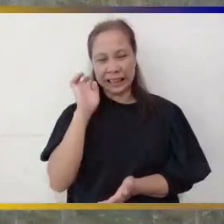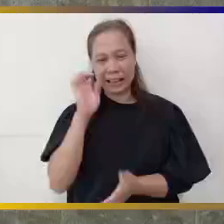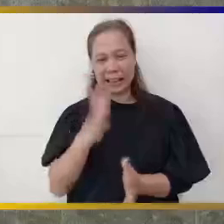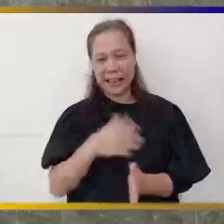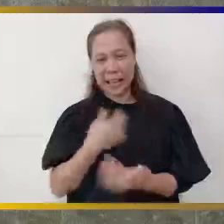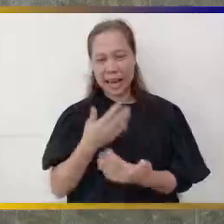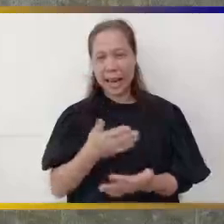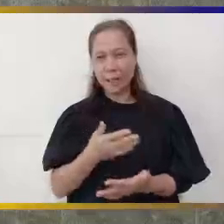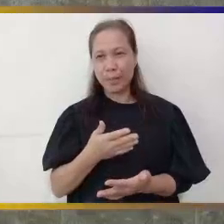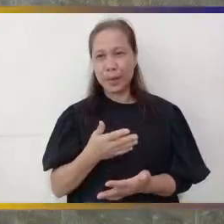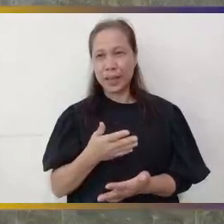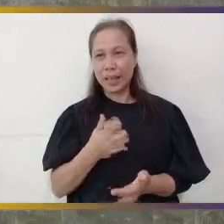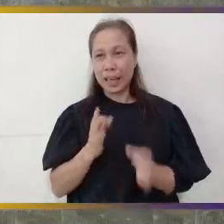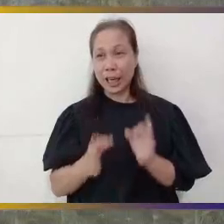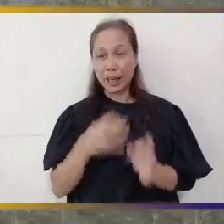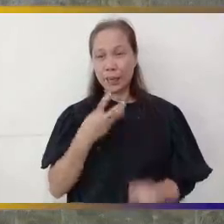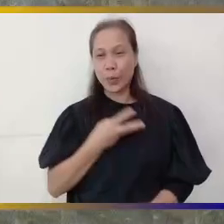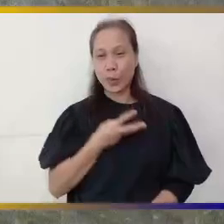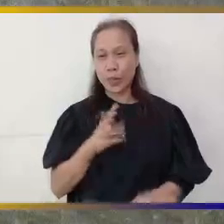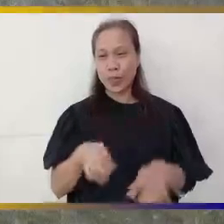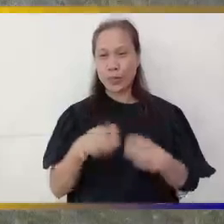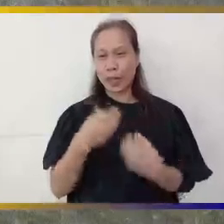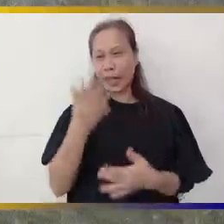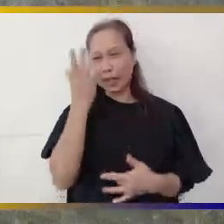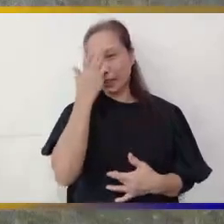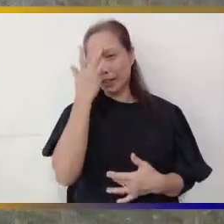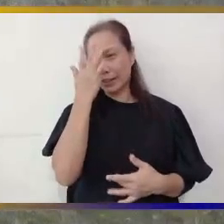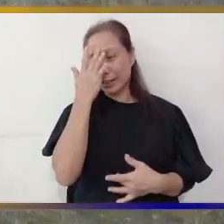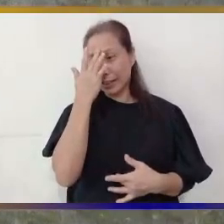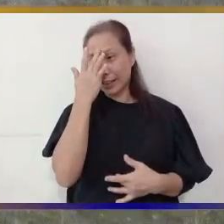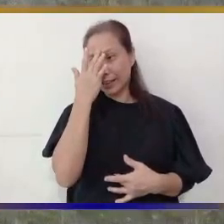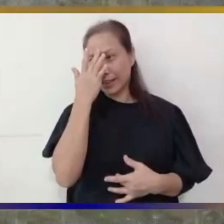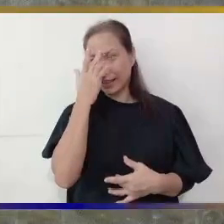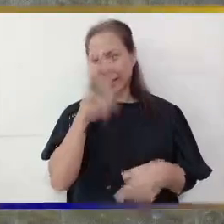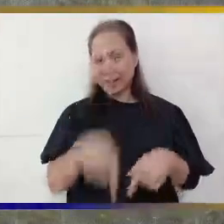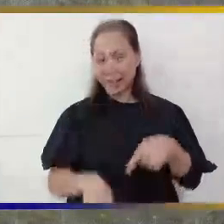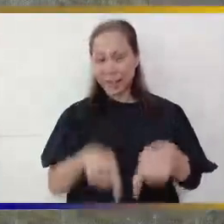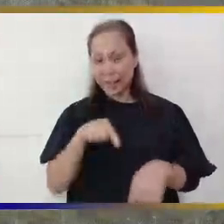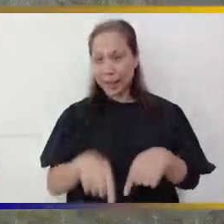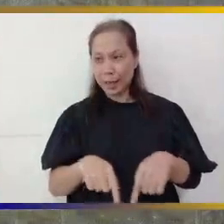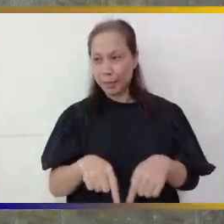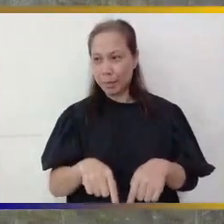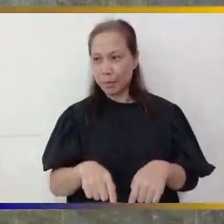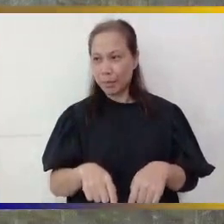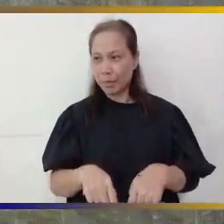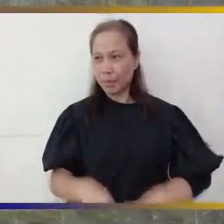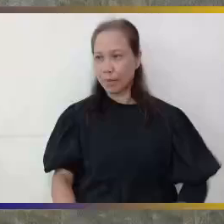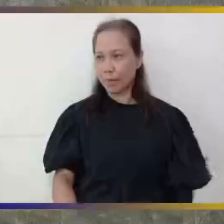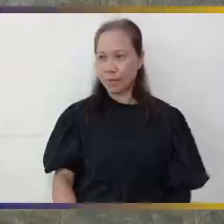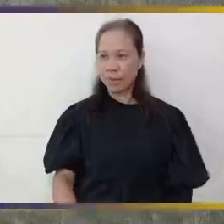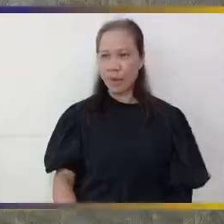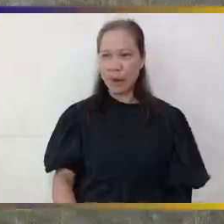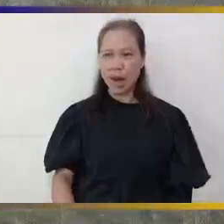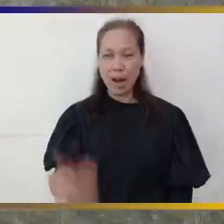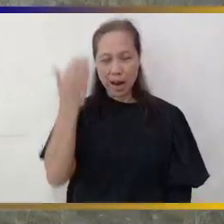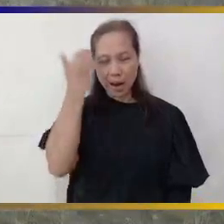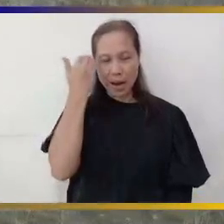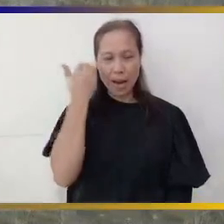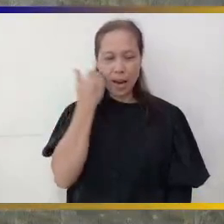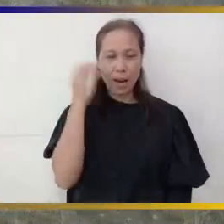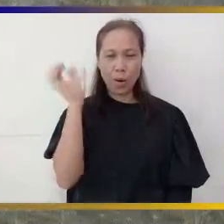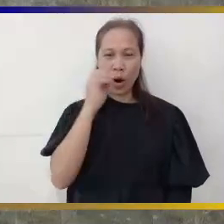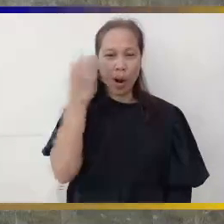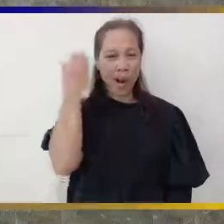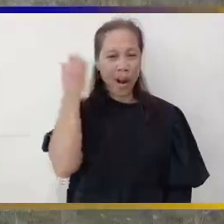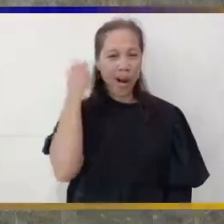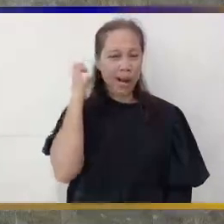ng pilay mutated na ba So bigyan mo ng kulang ng tainga Bakit kulang ng